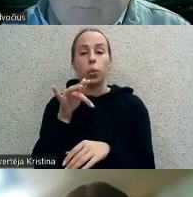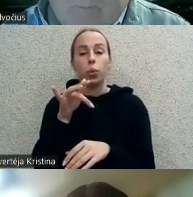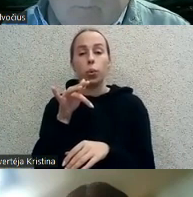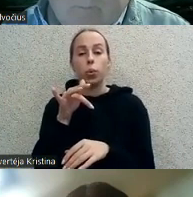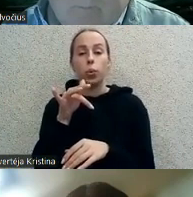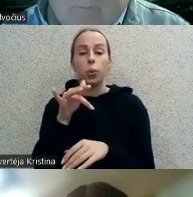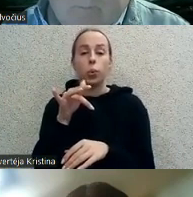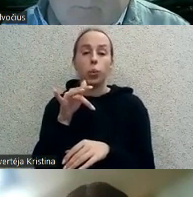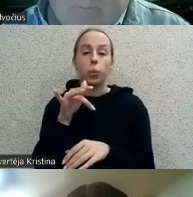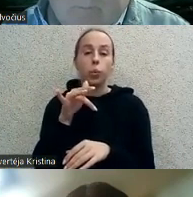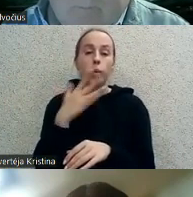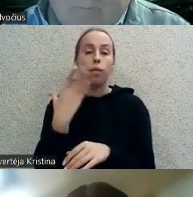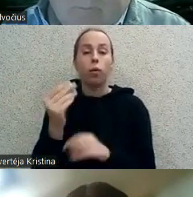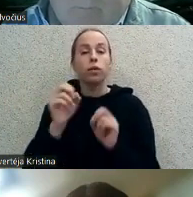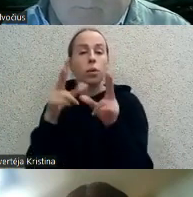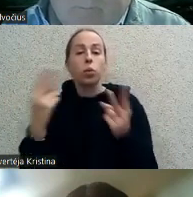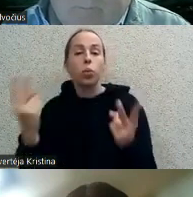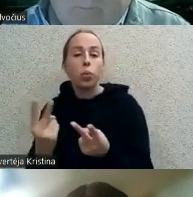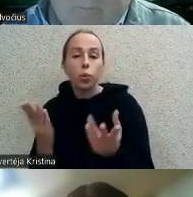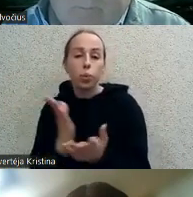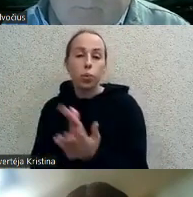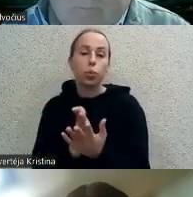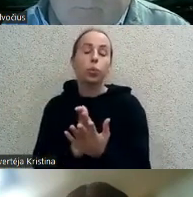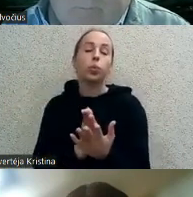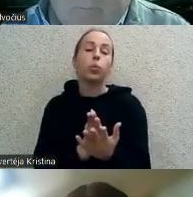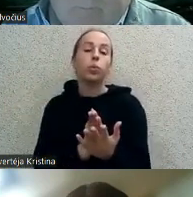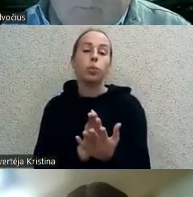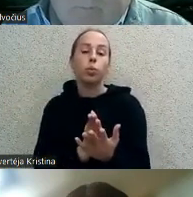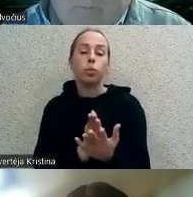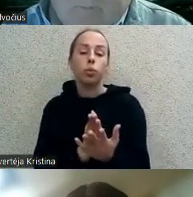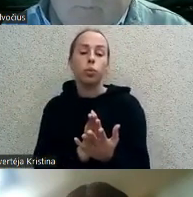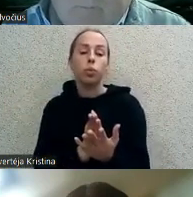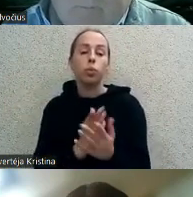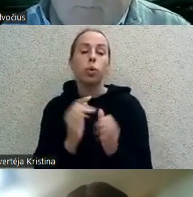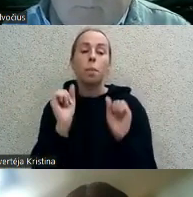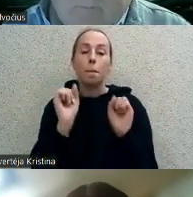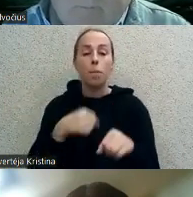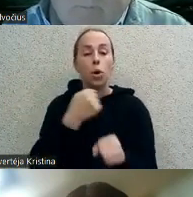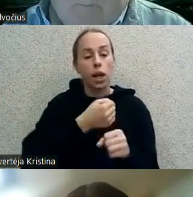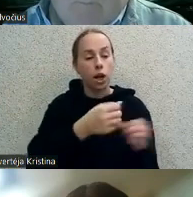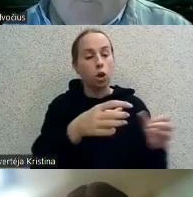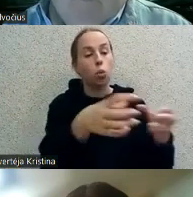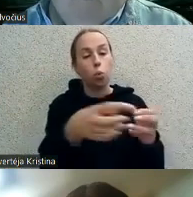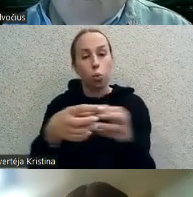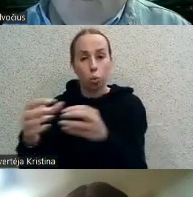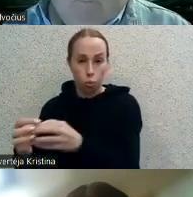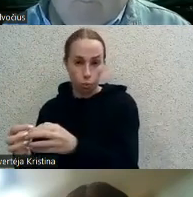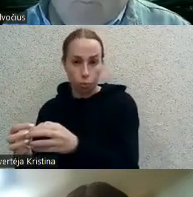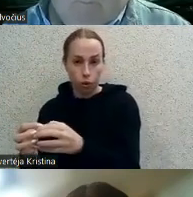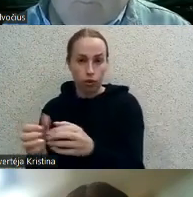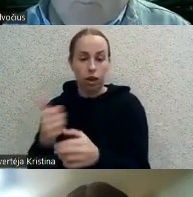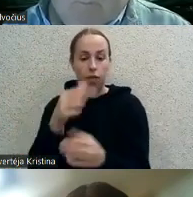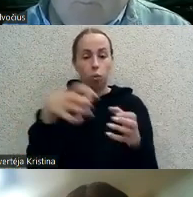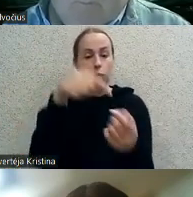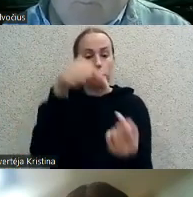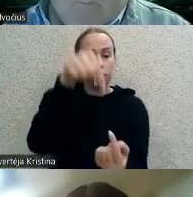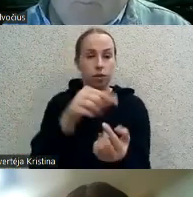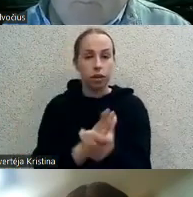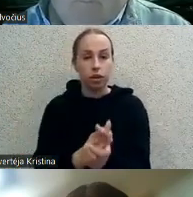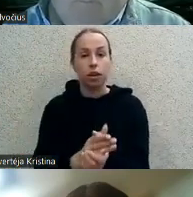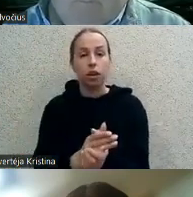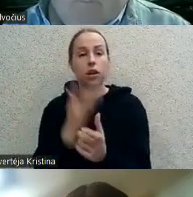yra specialūs poreikiai, tai galėtume tai daryti mažomis grupelėmis, prisitaikydami prie jų. Ir man atrodo, kad